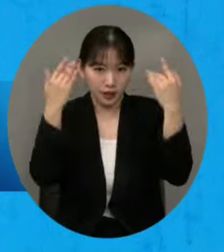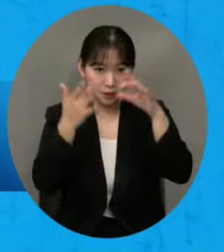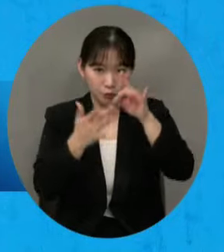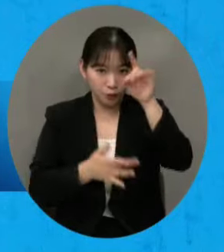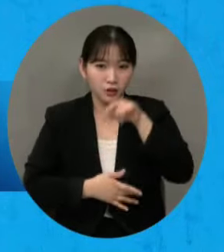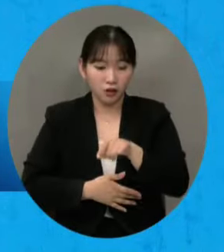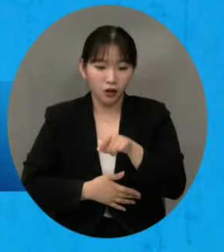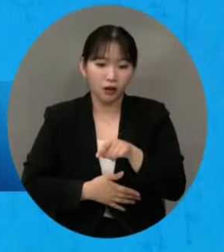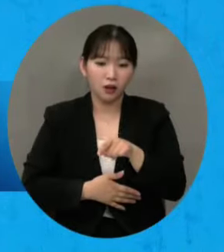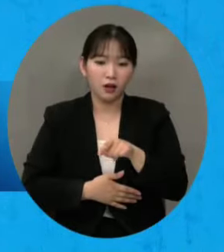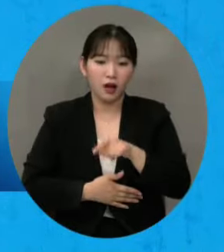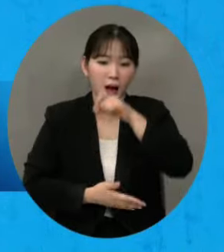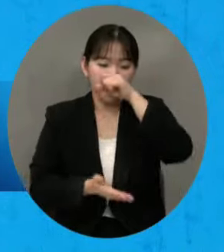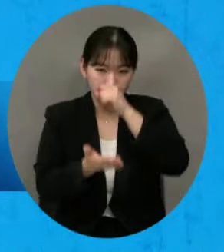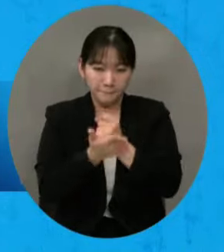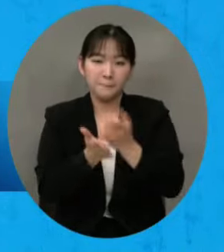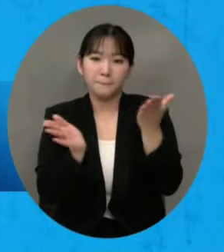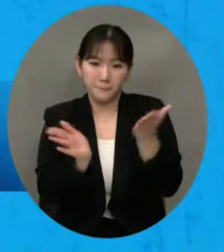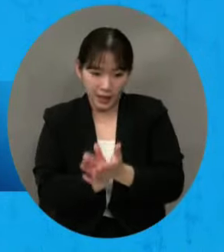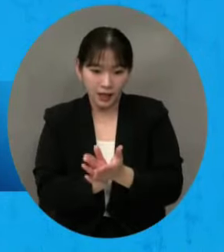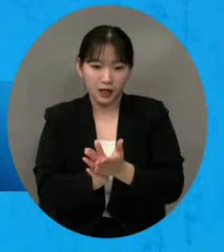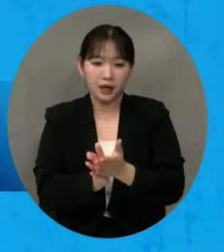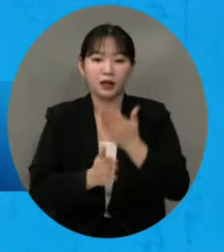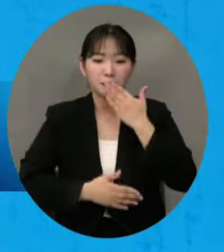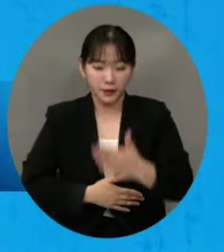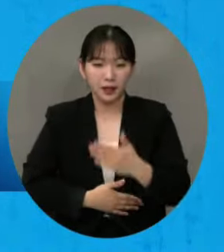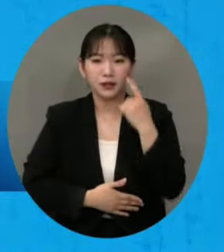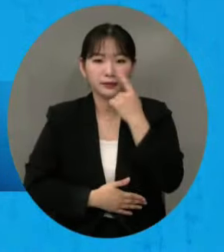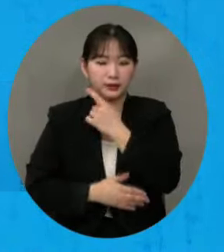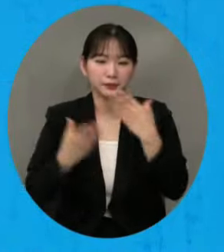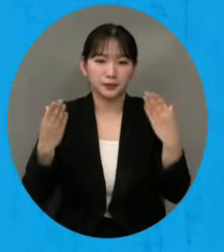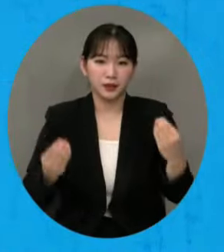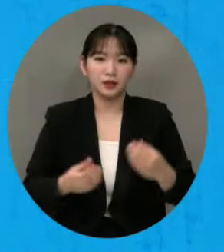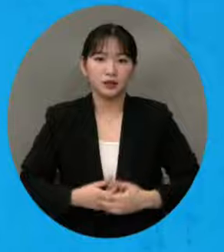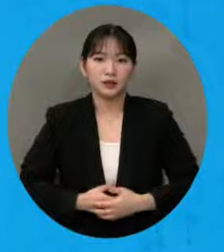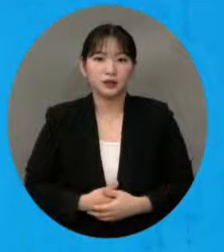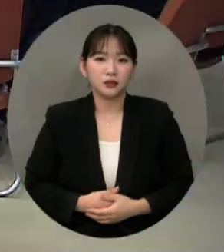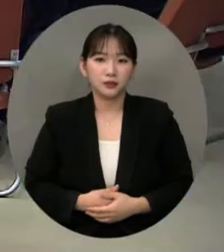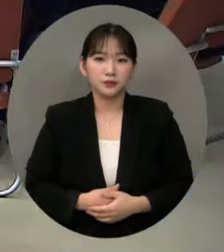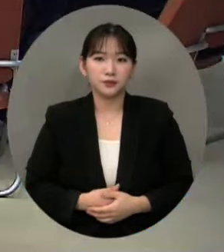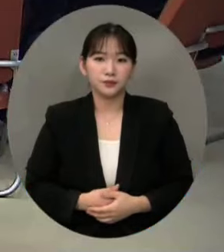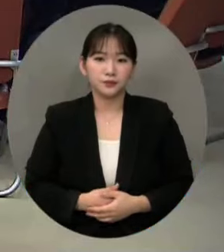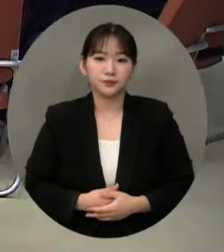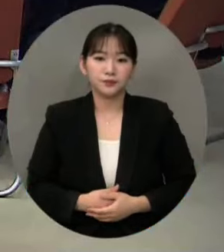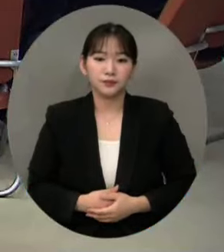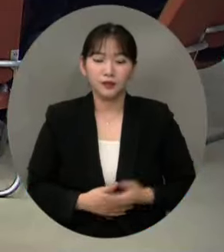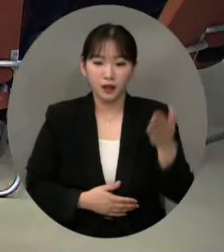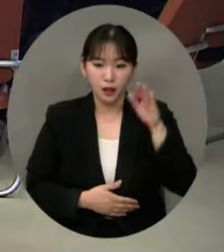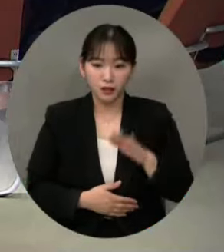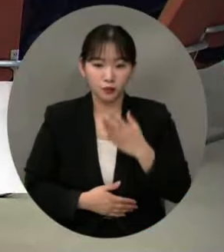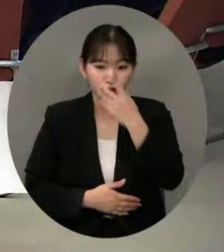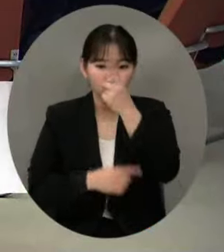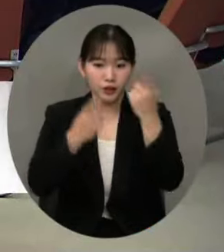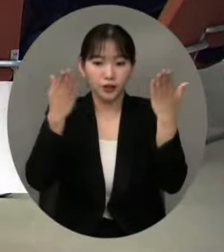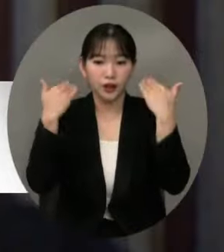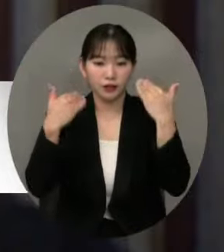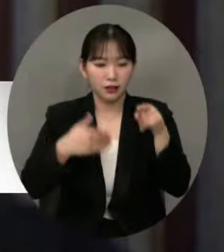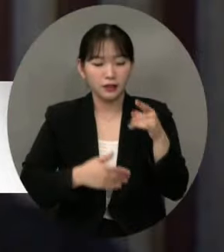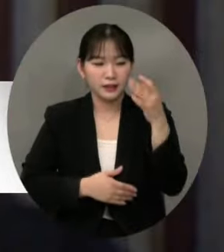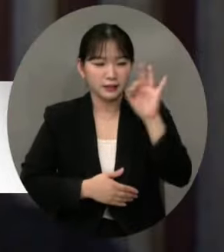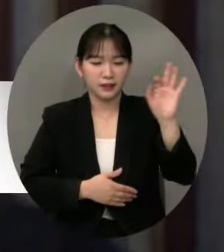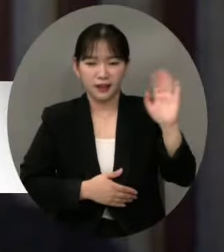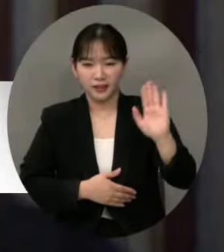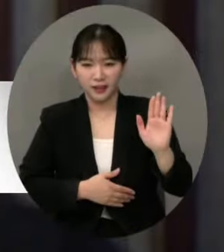선정은 적법타당하고 가능한 것으로 확인하였습니다. 하지만 순천대학교는 이를